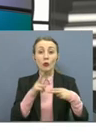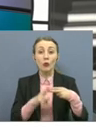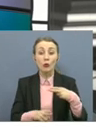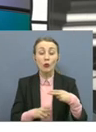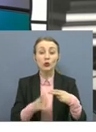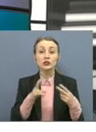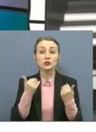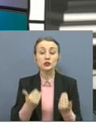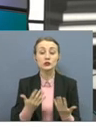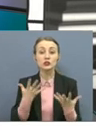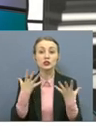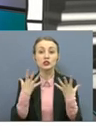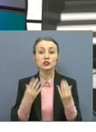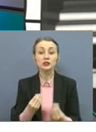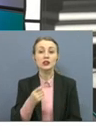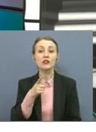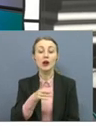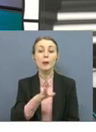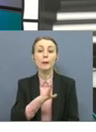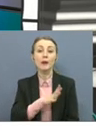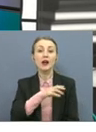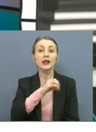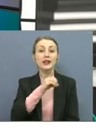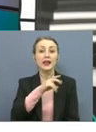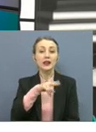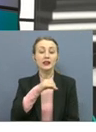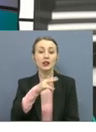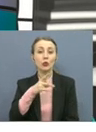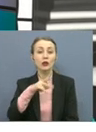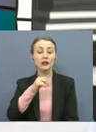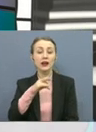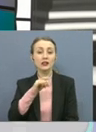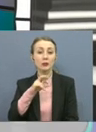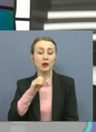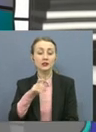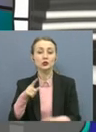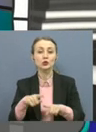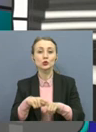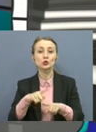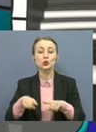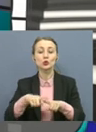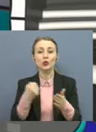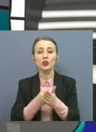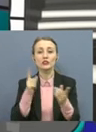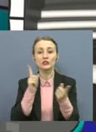Өңірдің өзекті деген ақпаратын жеті күннің жілікті жаңалығын жеткіздік. Еліміз аман, жұртымыз тыныш болсын. Эфирде келесі кездескенше аман, сау болыңыздар.